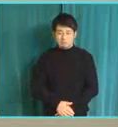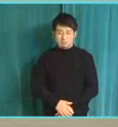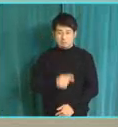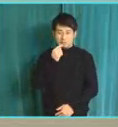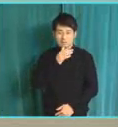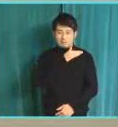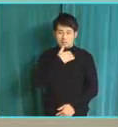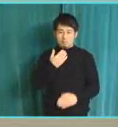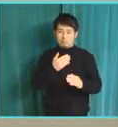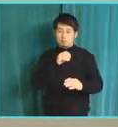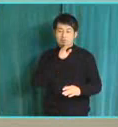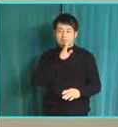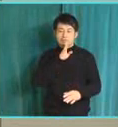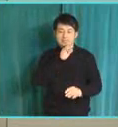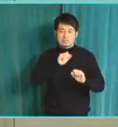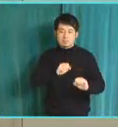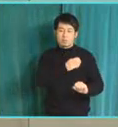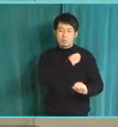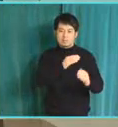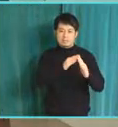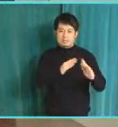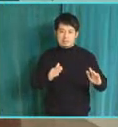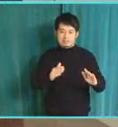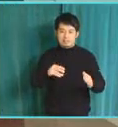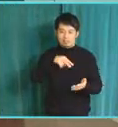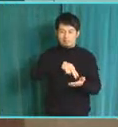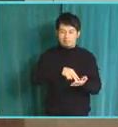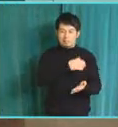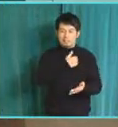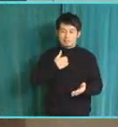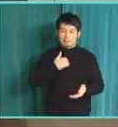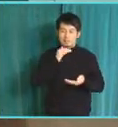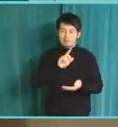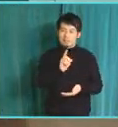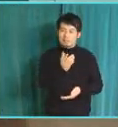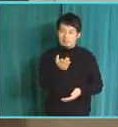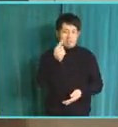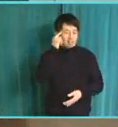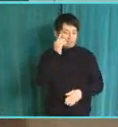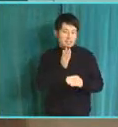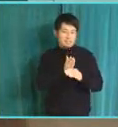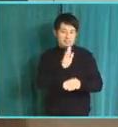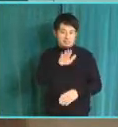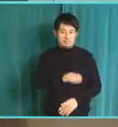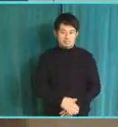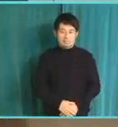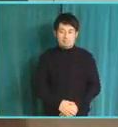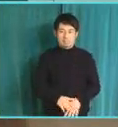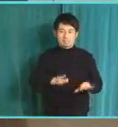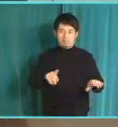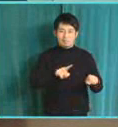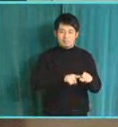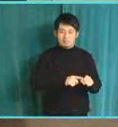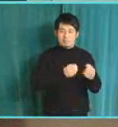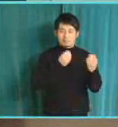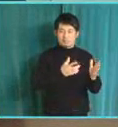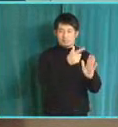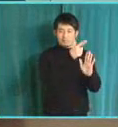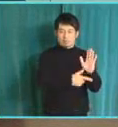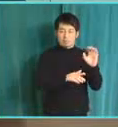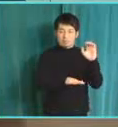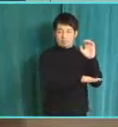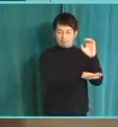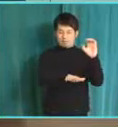ような状態ですね。はい、 では今年の新しい企画としては、そのエコに注目をしていくということになるんでしょうか？はいはい、